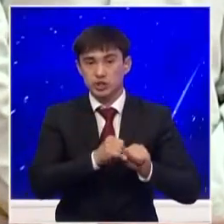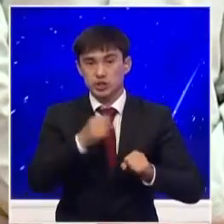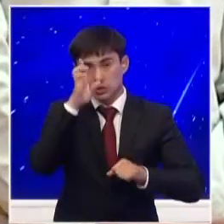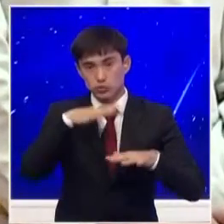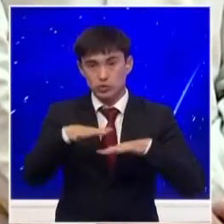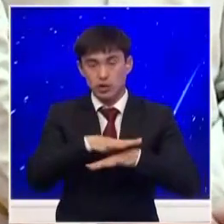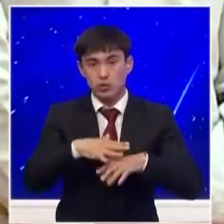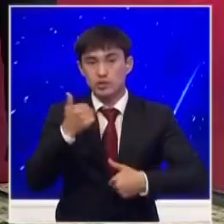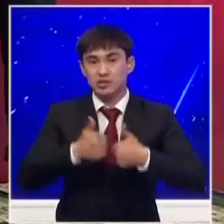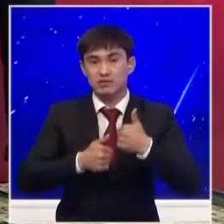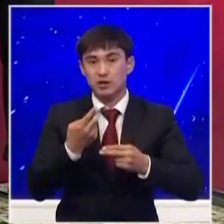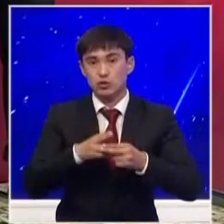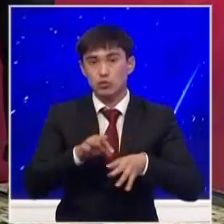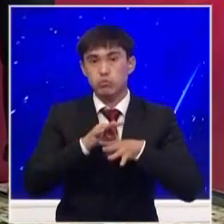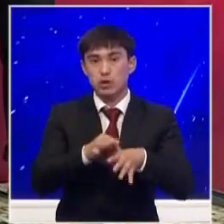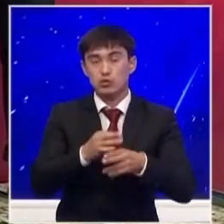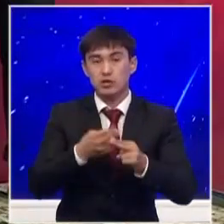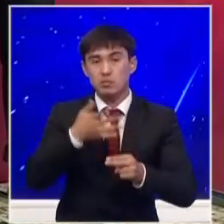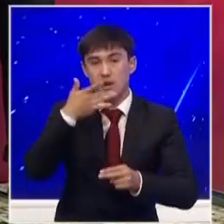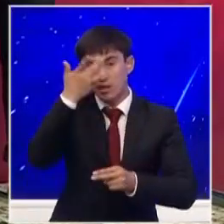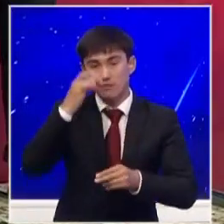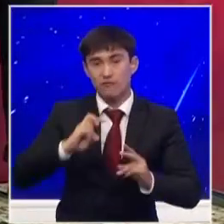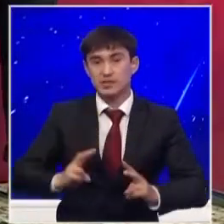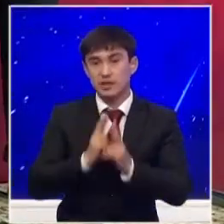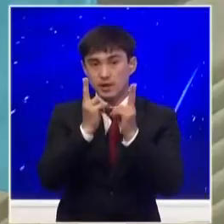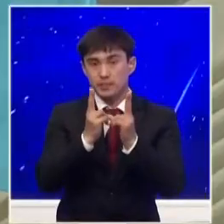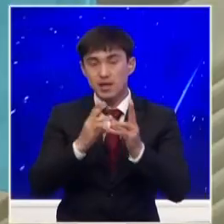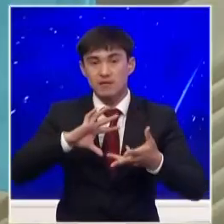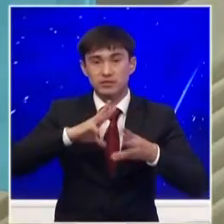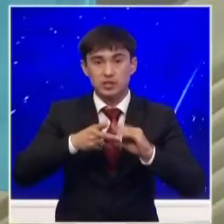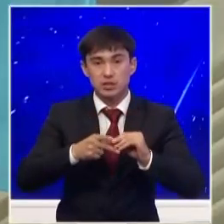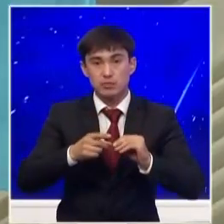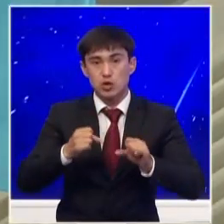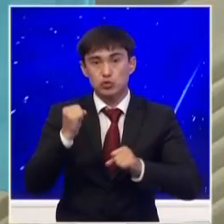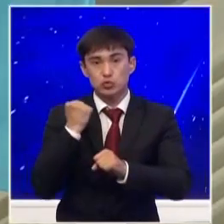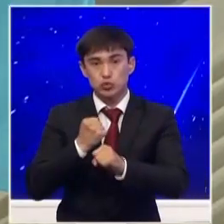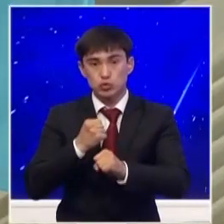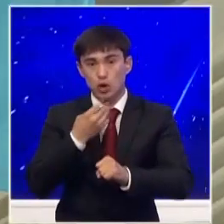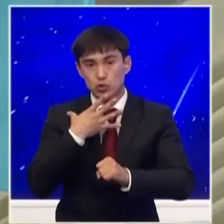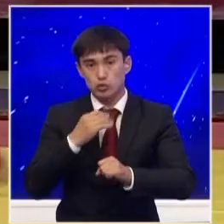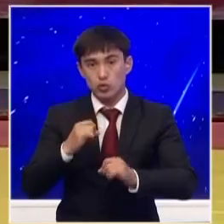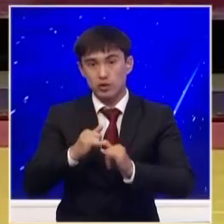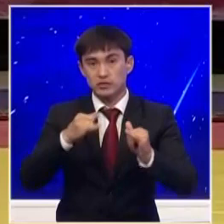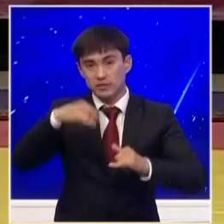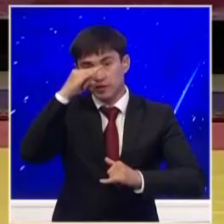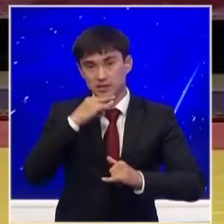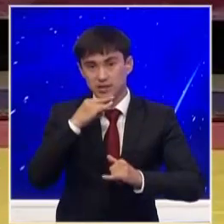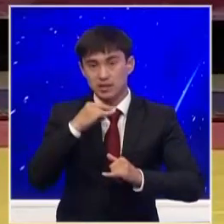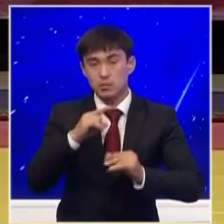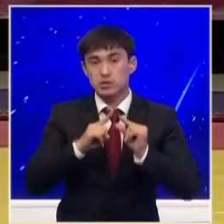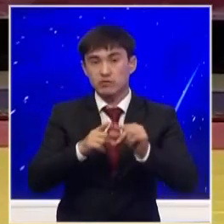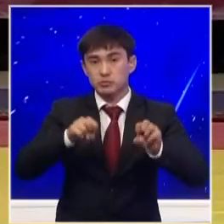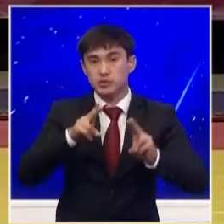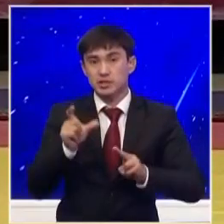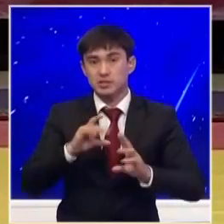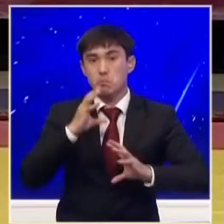нашей страны на соревнованиях, которые пройдут этим летом в Астане. В целом, искусство джиу-джитсу хорошо развито в Казахстане. По словам специалистов,